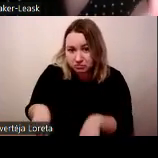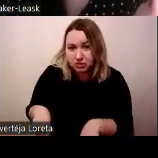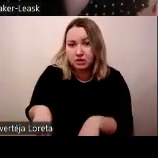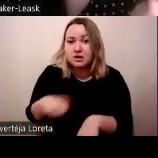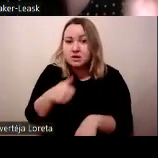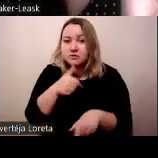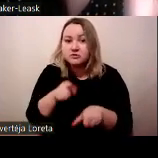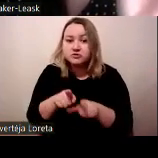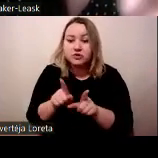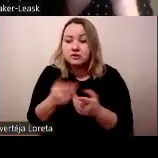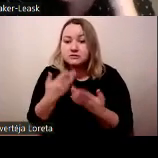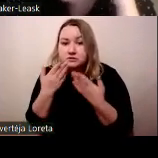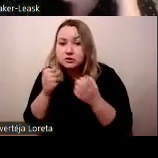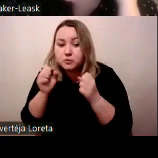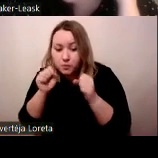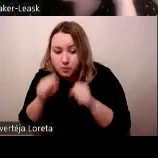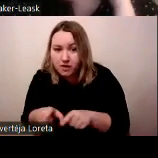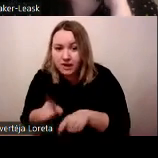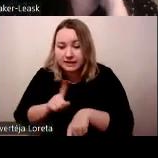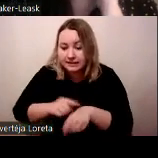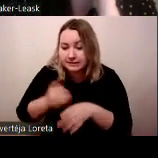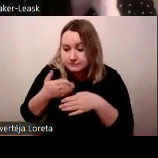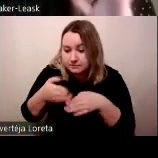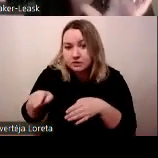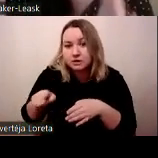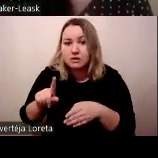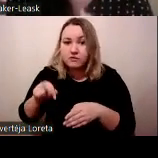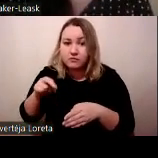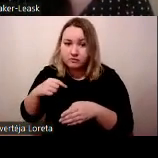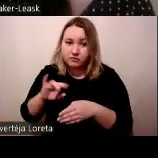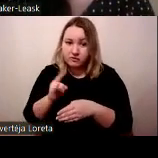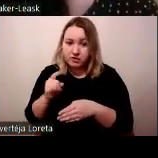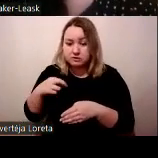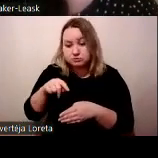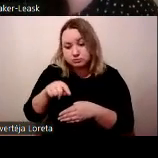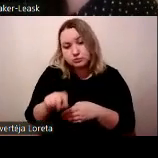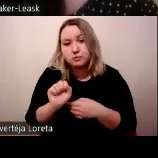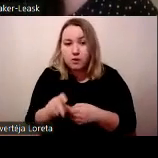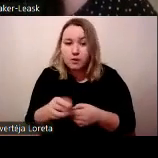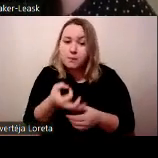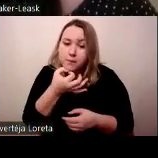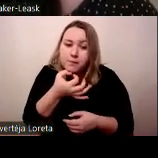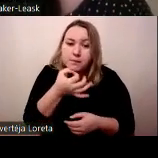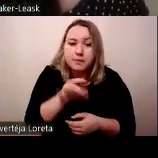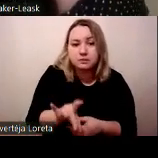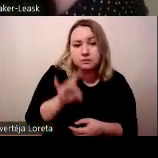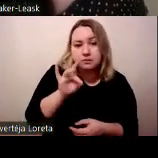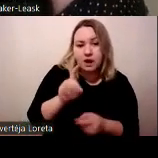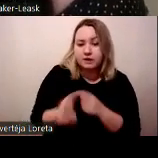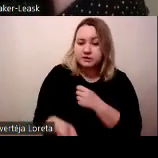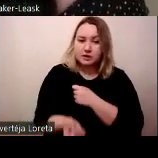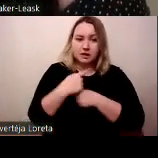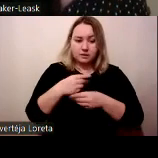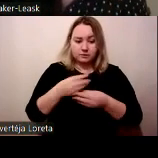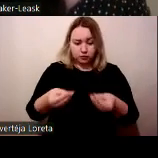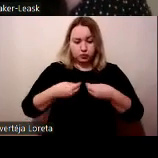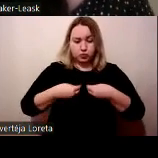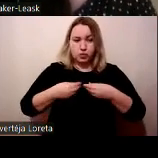skaityti nepriklausomai savarankiškai, vaikas gali išsirinkti, ką nori, o ne tai, kas jam yra pasakoma. Tai čia yra tas